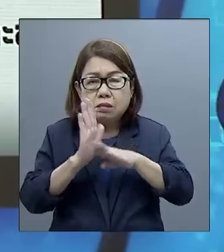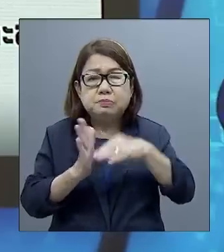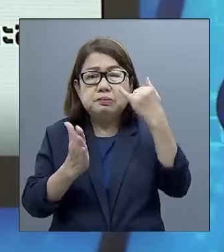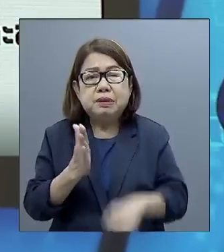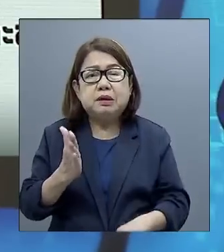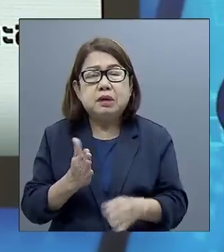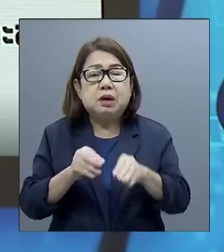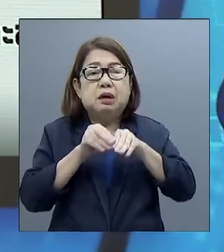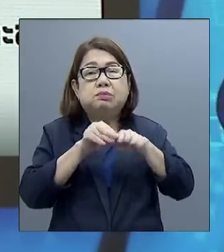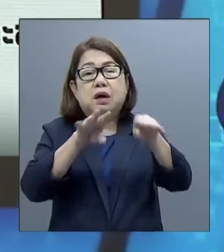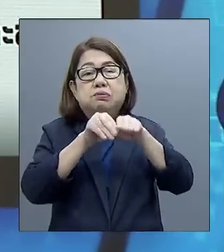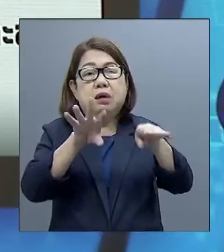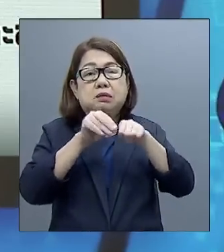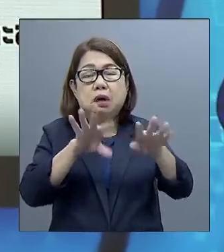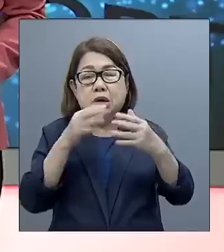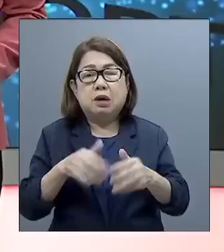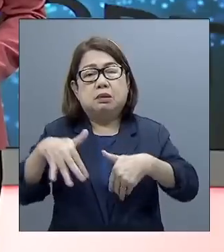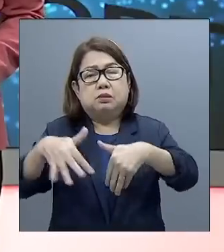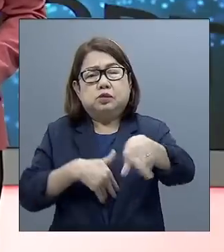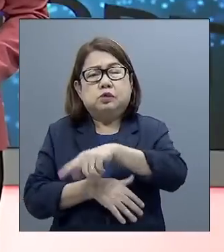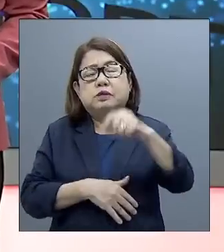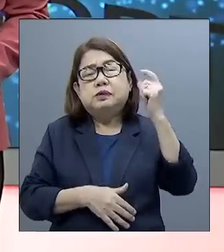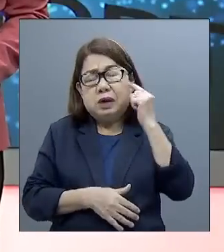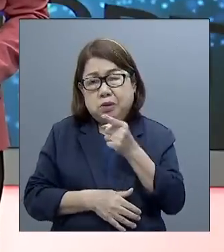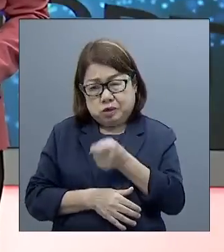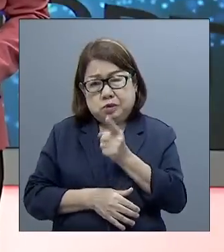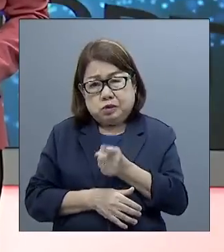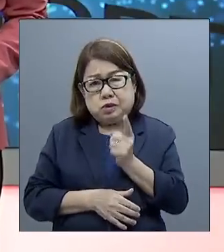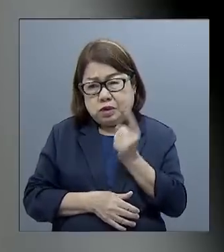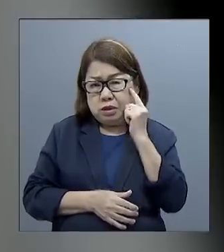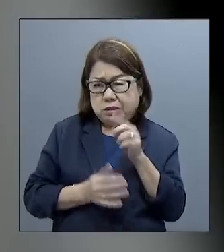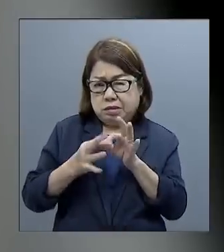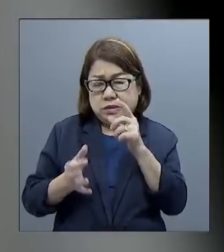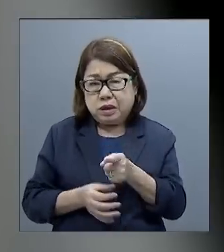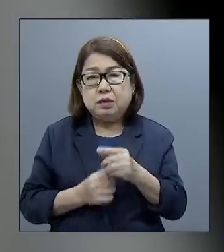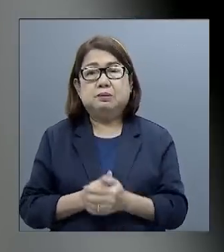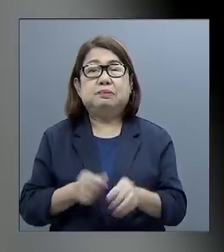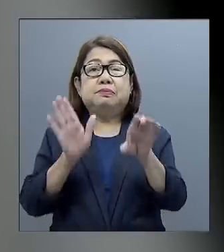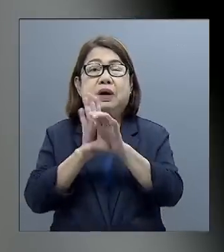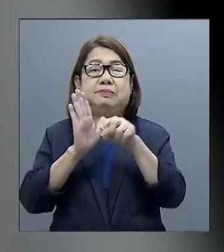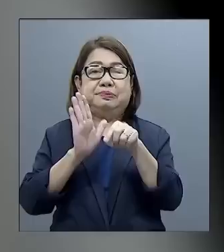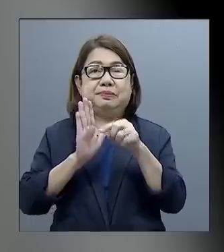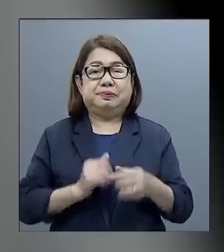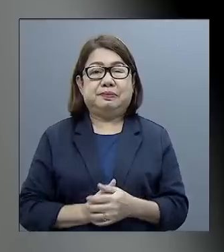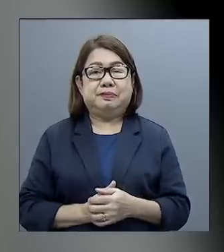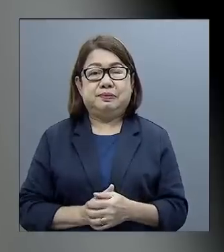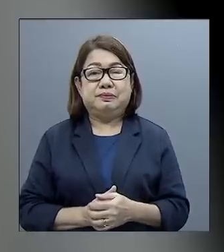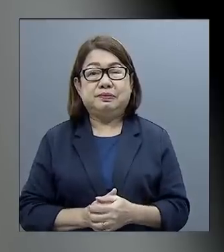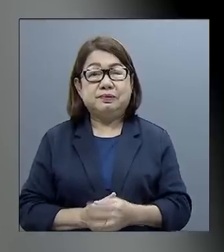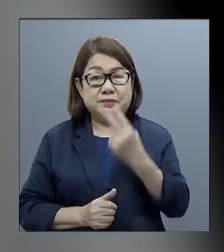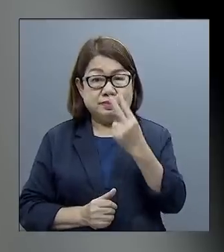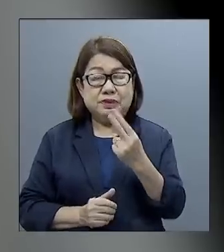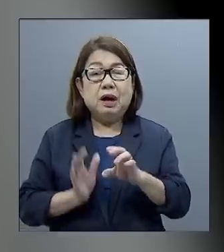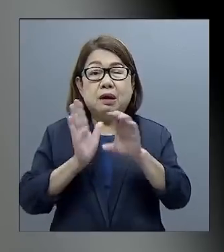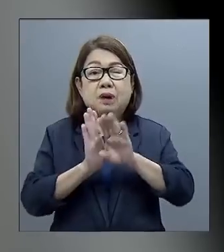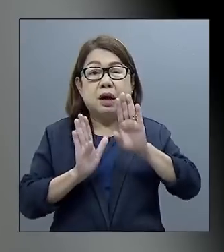แพร่และทำให้คนจำนวนมากเชื่อว่าเป็นเรื่องจริงค่ะอย่างภาพชุดนี้ค่ะนี่คือภาพของสมเด็จพระ